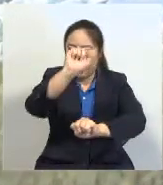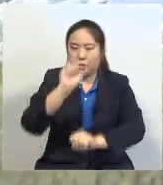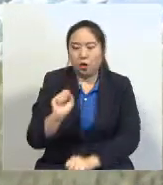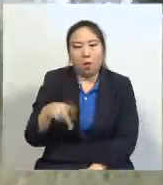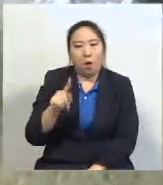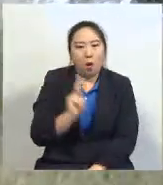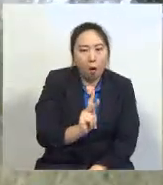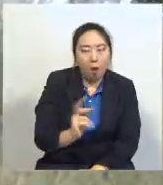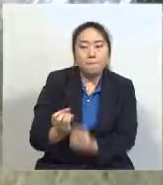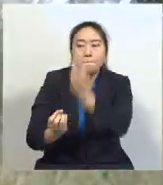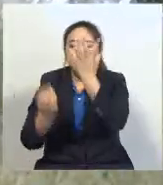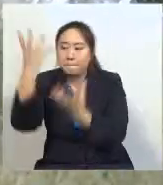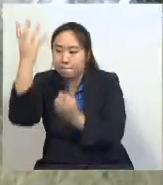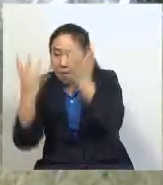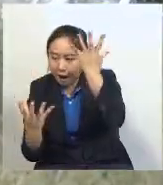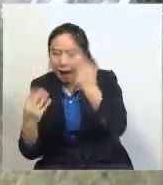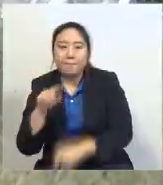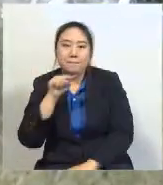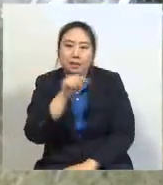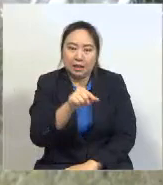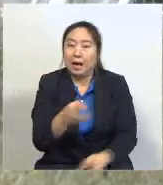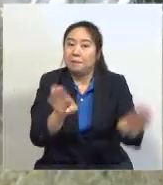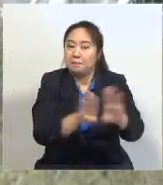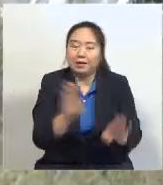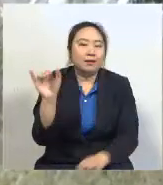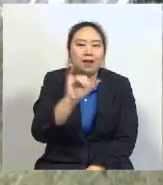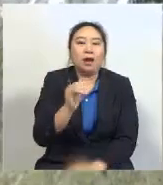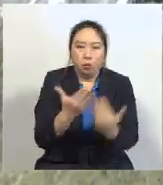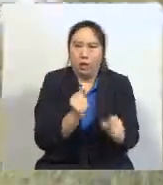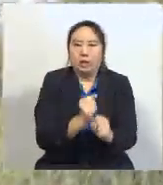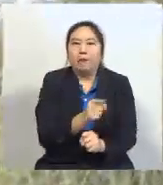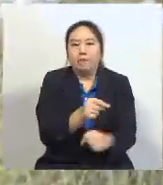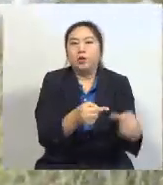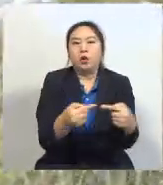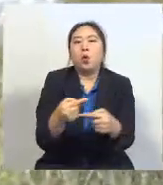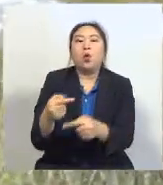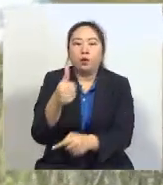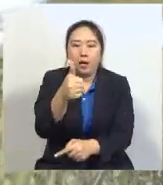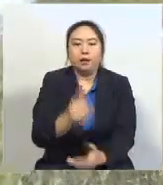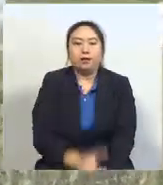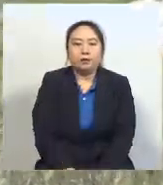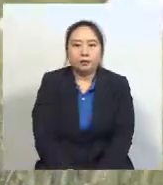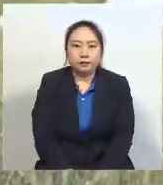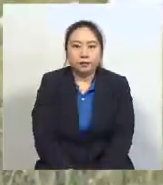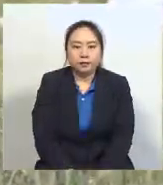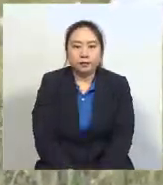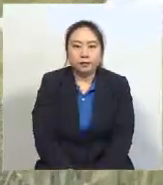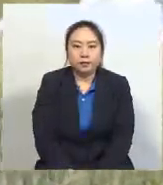ศปก.หรือทางป่าไม้ว่าให้ทางฟาร์มหยุดทำกิจการก็ถือว่าฟาร์มเขายังดำเนินธุรกิจยังสามารถทำได้ตามปกติค่ะ